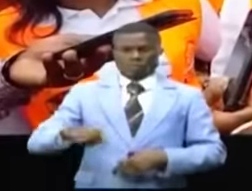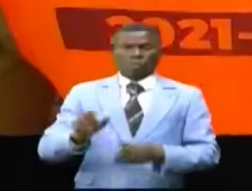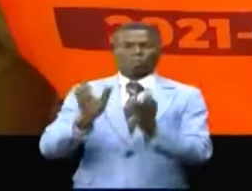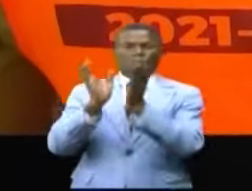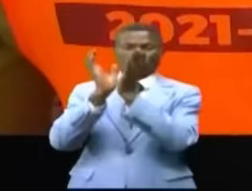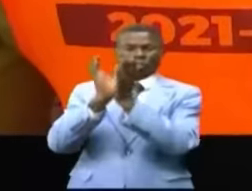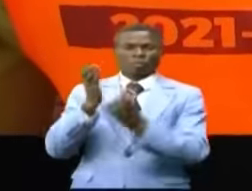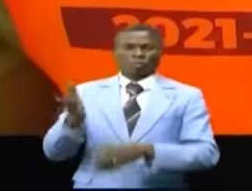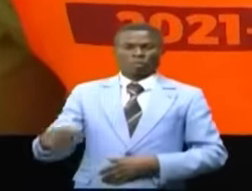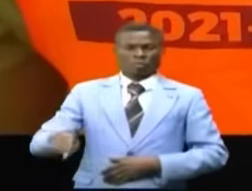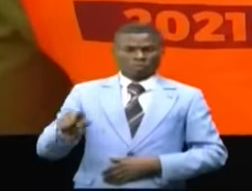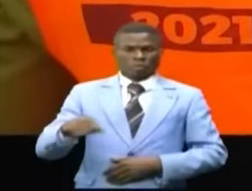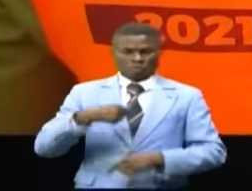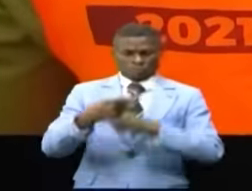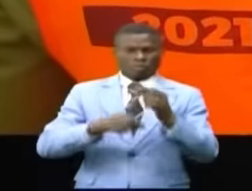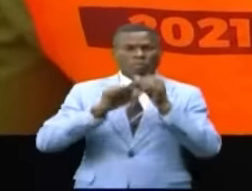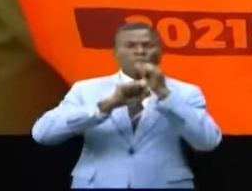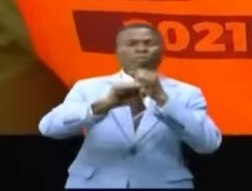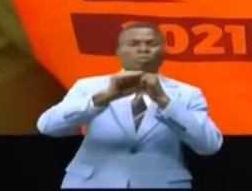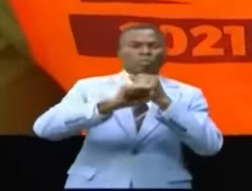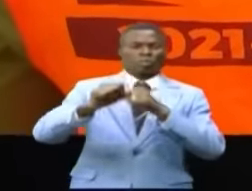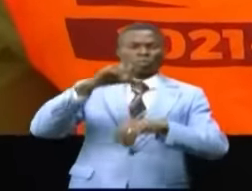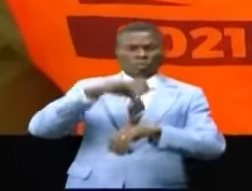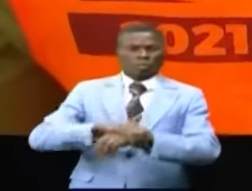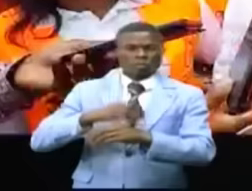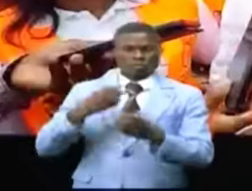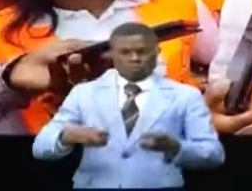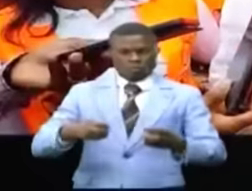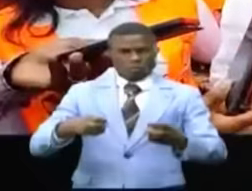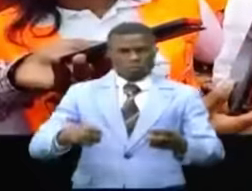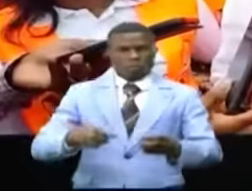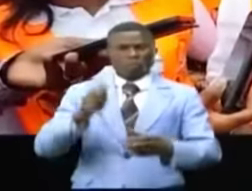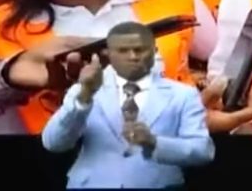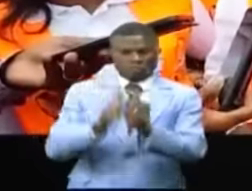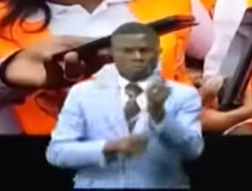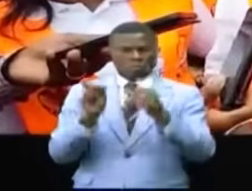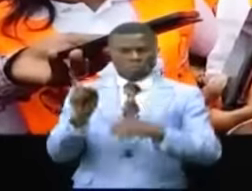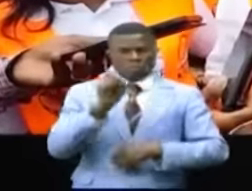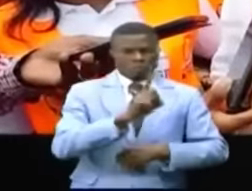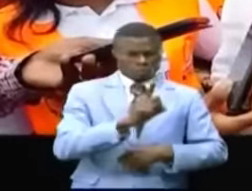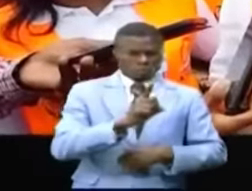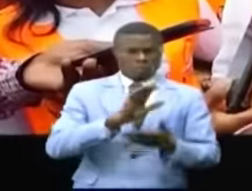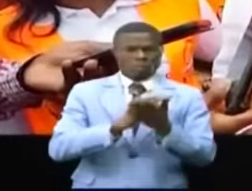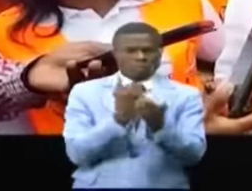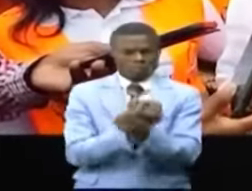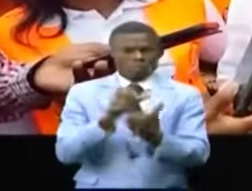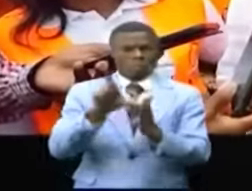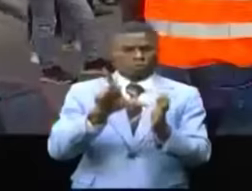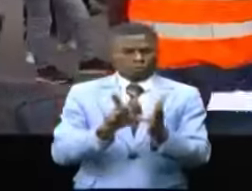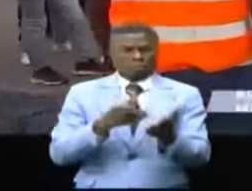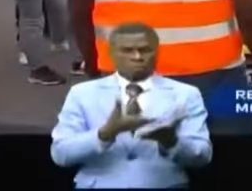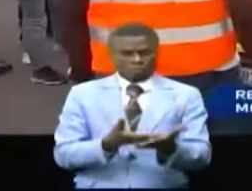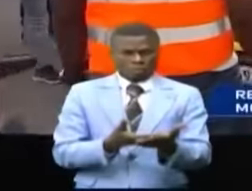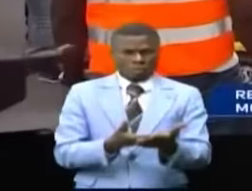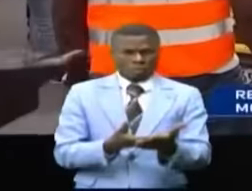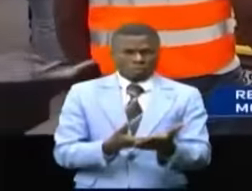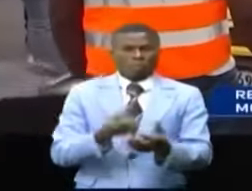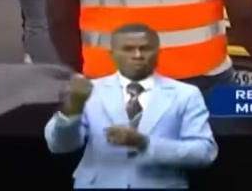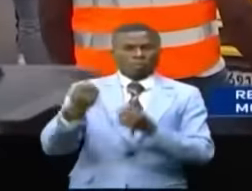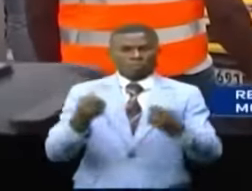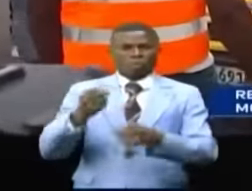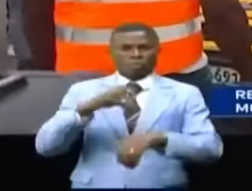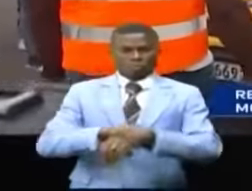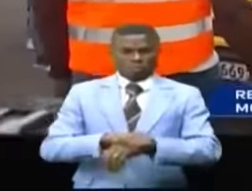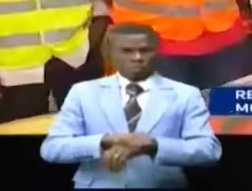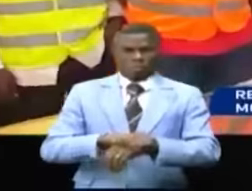Victoire. Nous avons lancé la campagne de recouvrement forcé pour que chacun de nous essaye de se conformer, comme je l'ai dit tout à l'heure là. Quelques véhicules